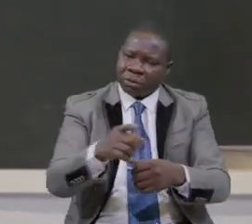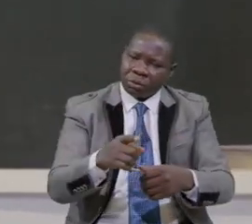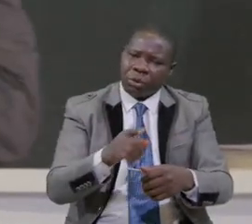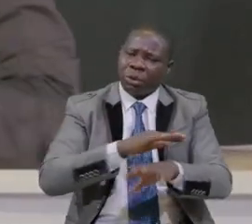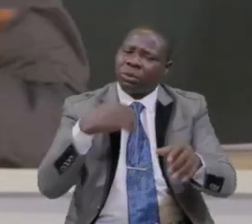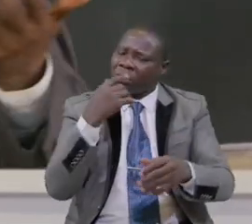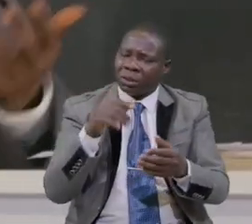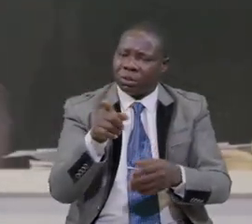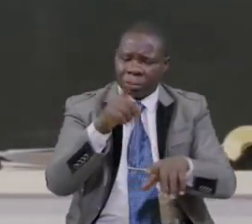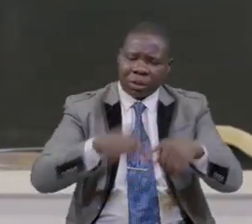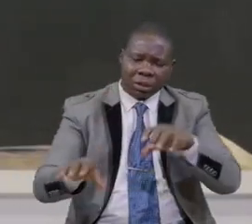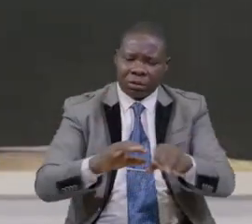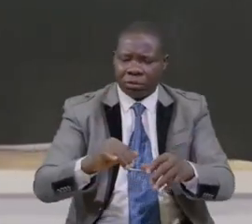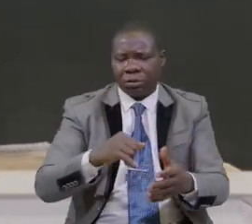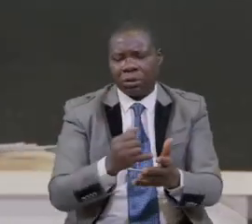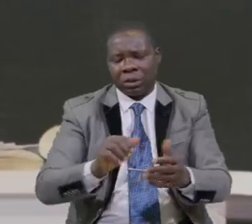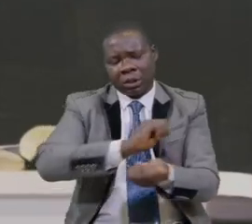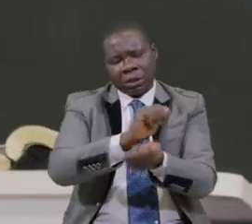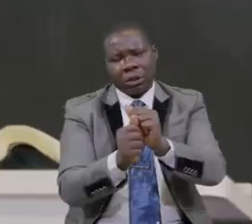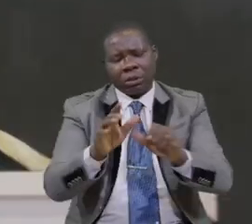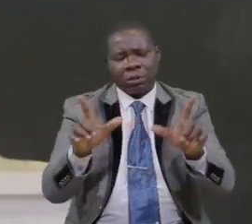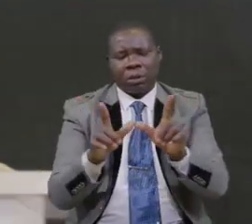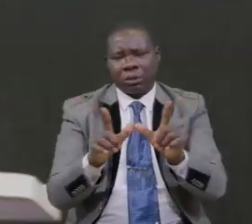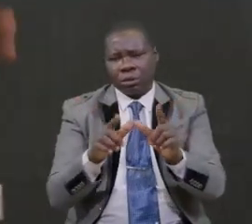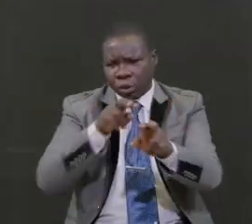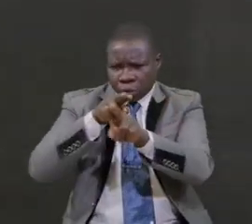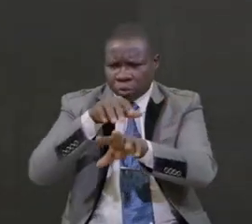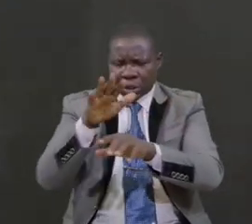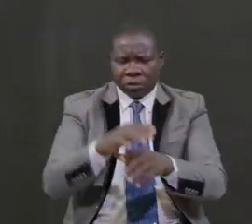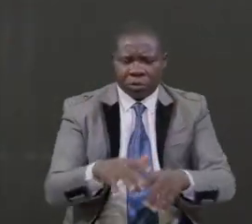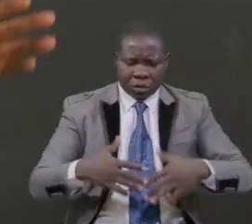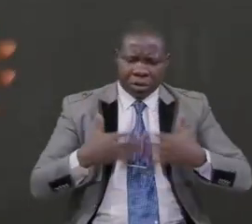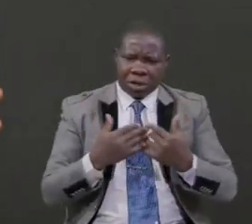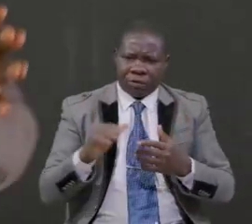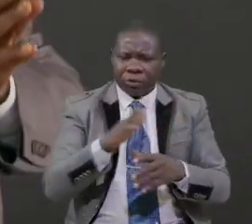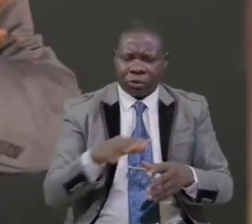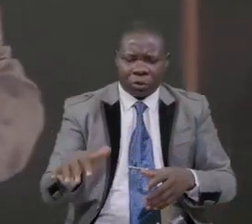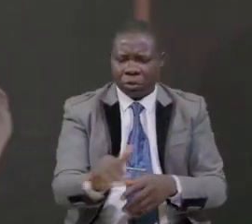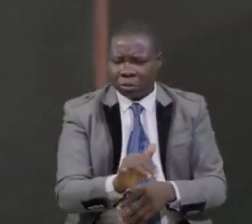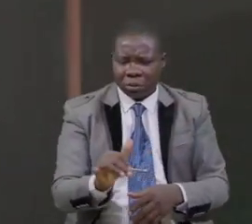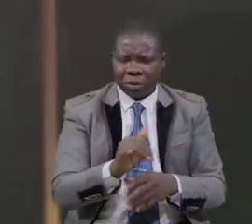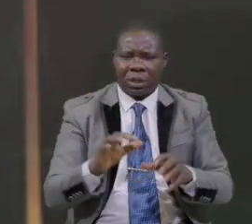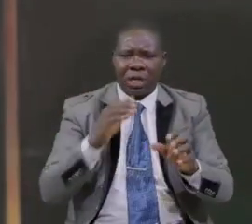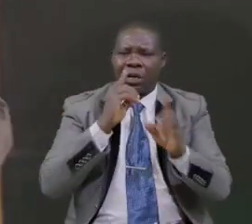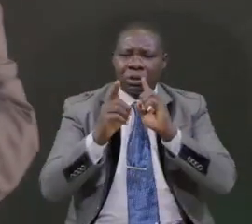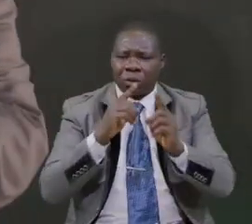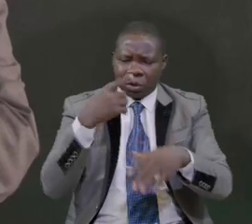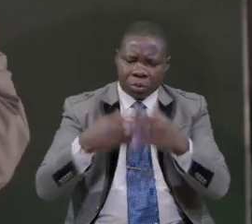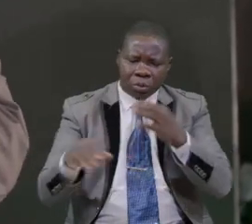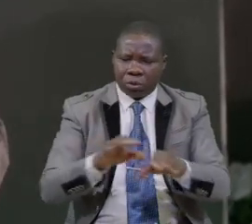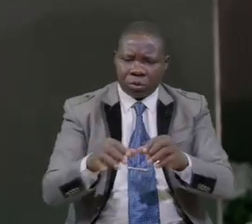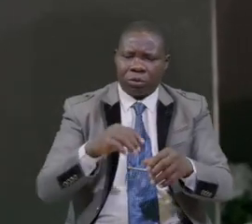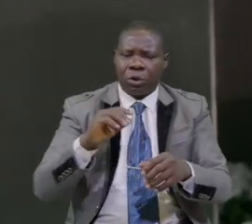Regarde ta vie. Regarde ta conversation normale. Qu'est-ce que tu dis tout le temps quand tu es